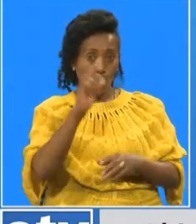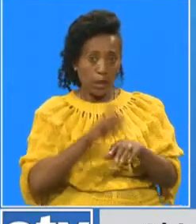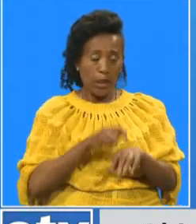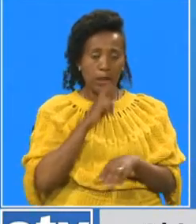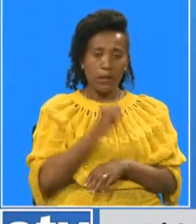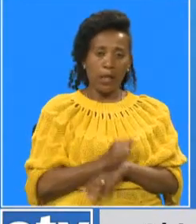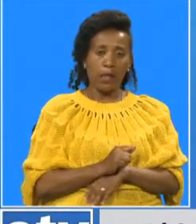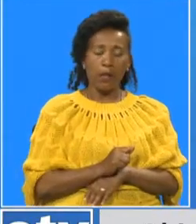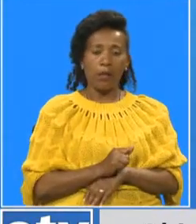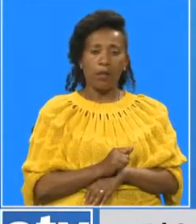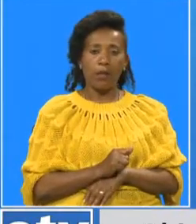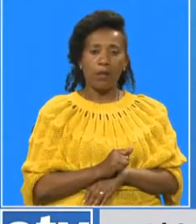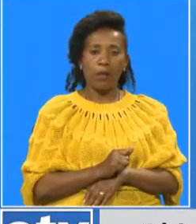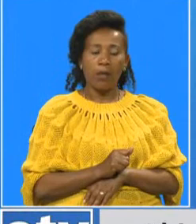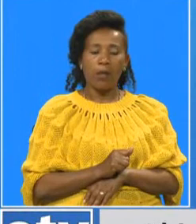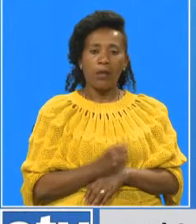ያው